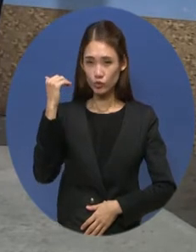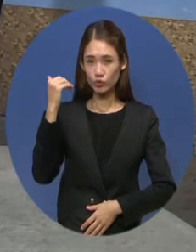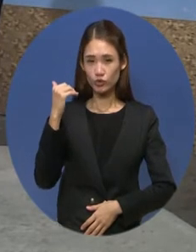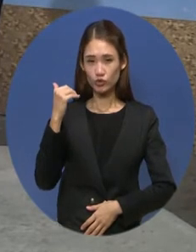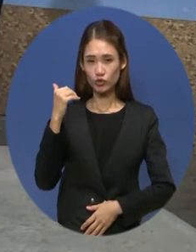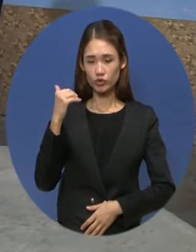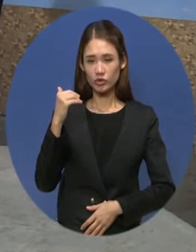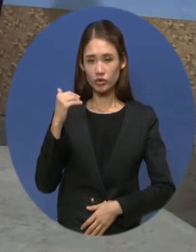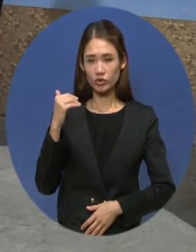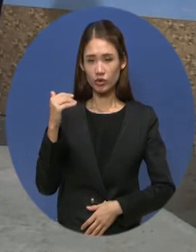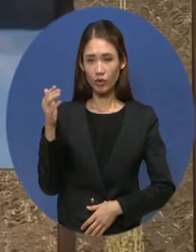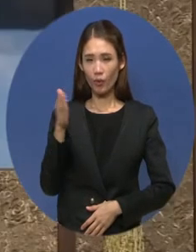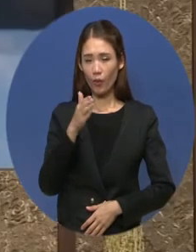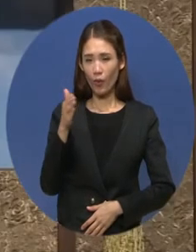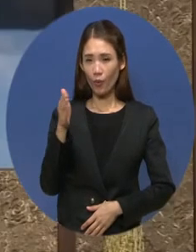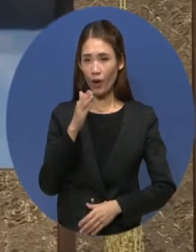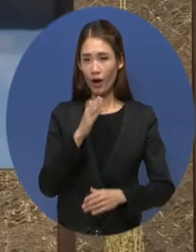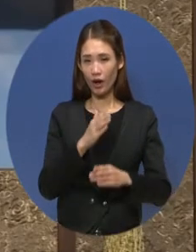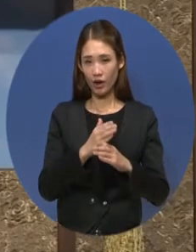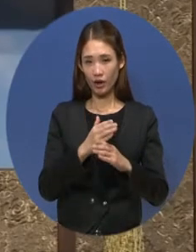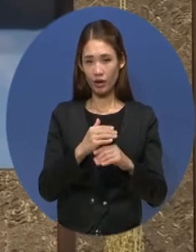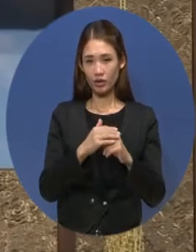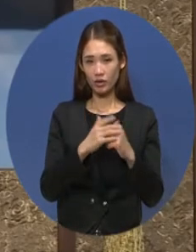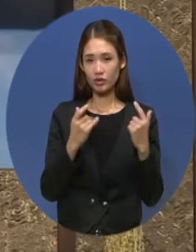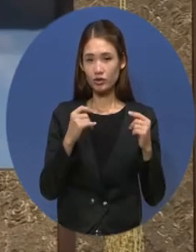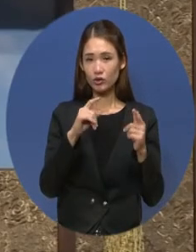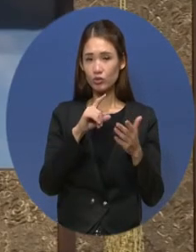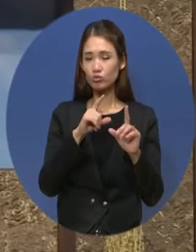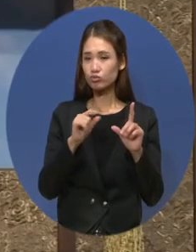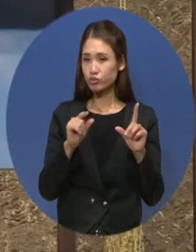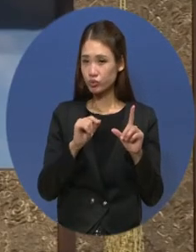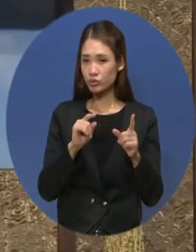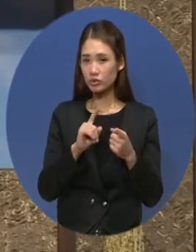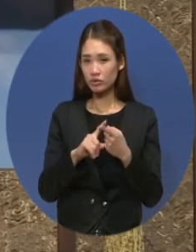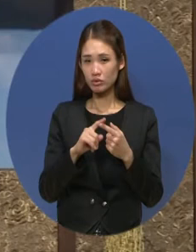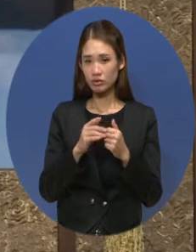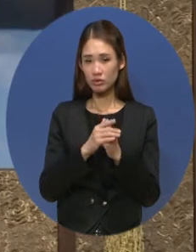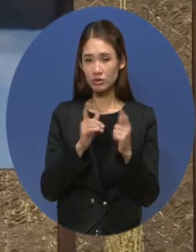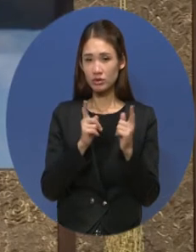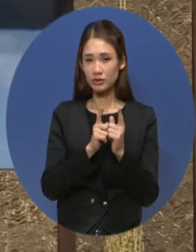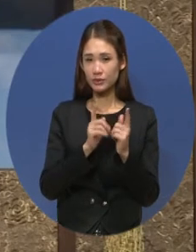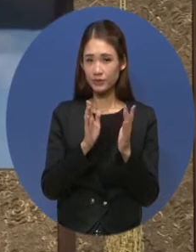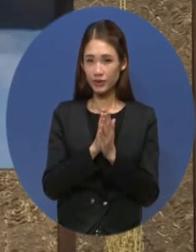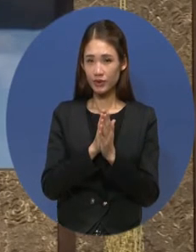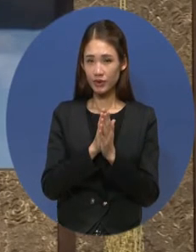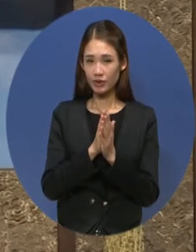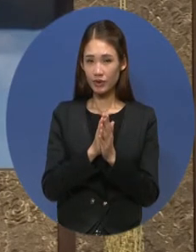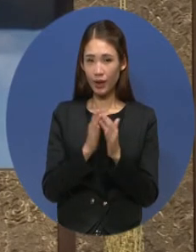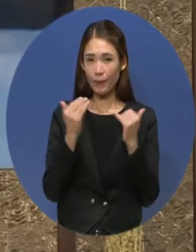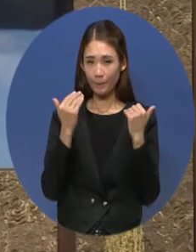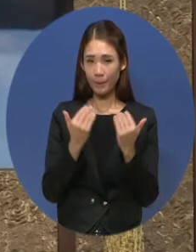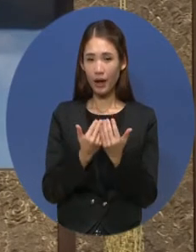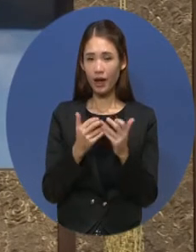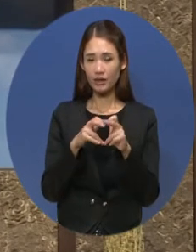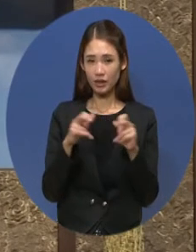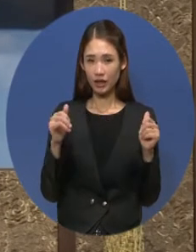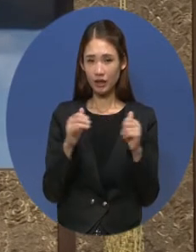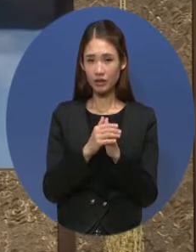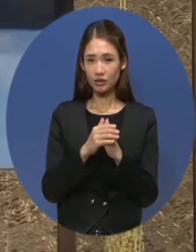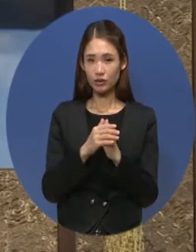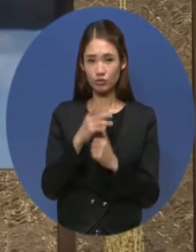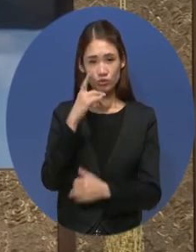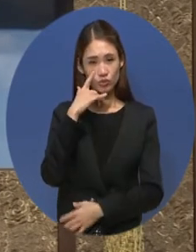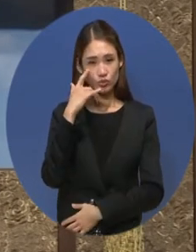머물러 있습니다 그래서 이런 부분에 대해서 사실은 당사자 발달장애인 당사자 인